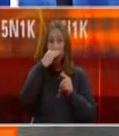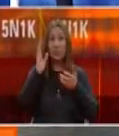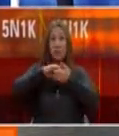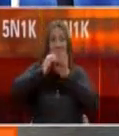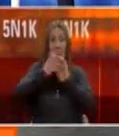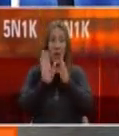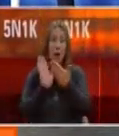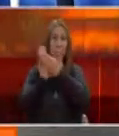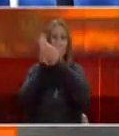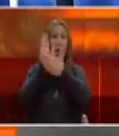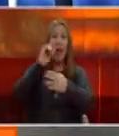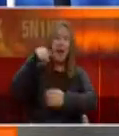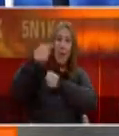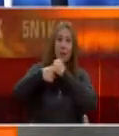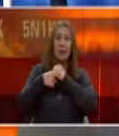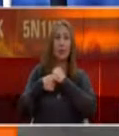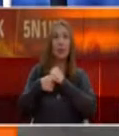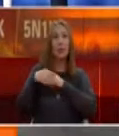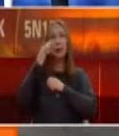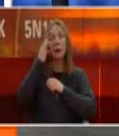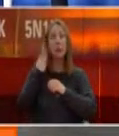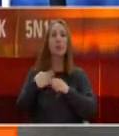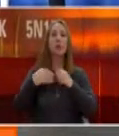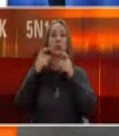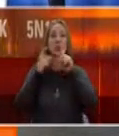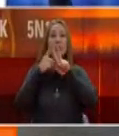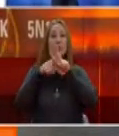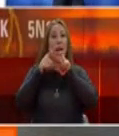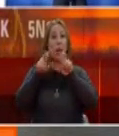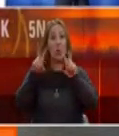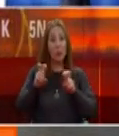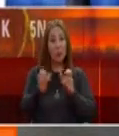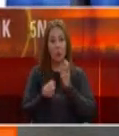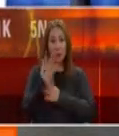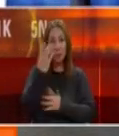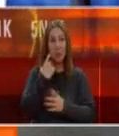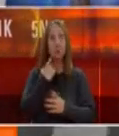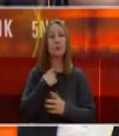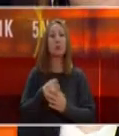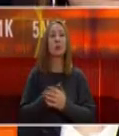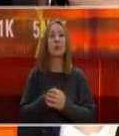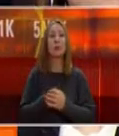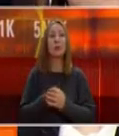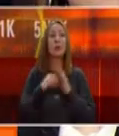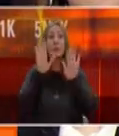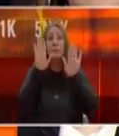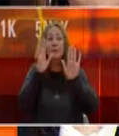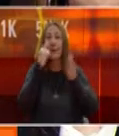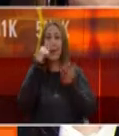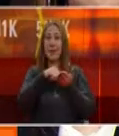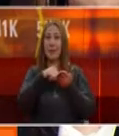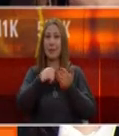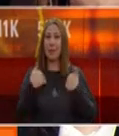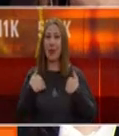çeteleşmeye karşı her yıl Çınardiv futbol turnuvaları düzenliyoruz. Evet. Çocuklara ve gençlere yönelik. Yine... Ya inanın ben